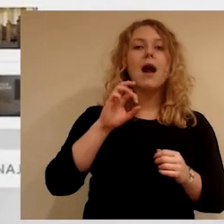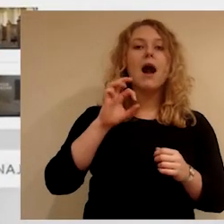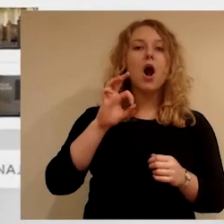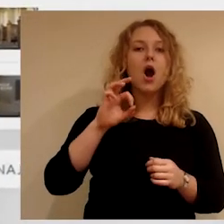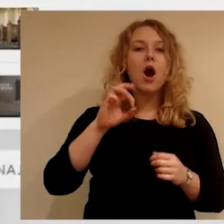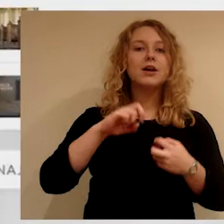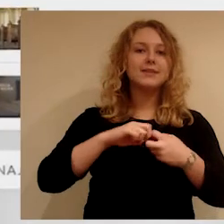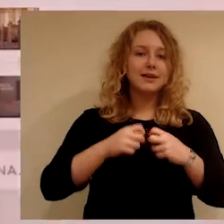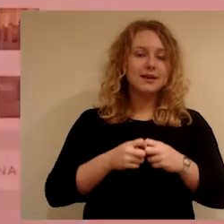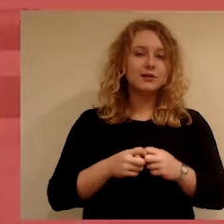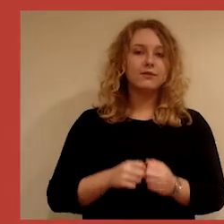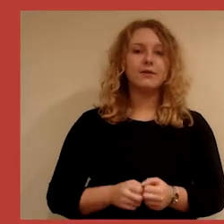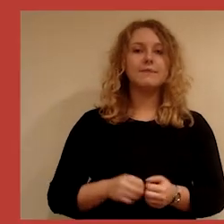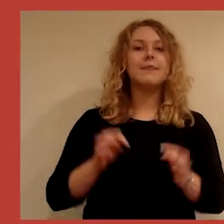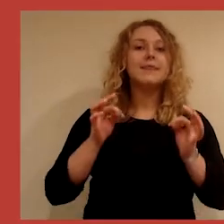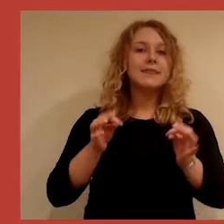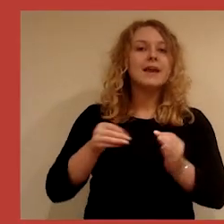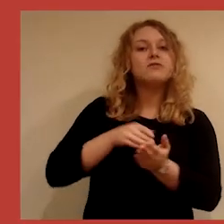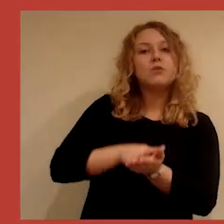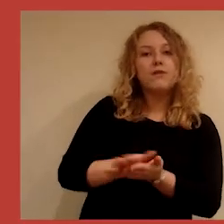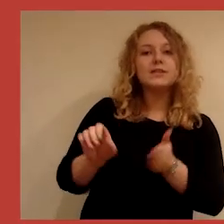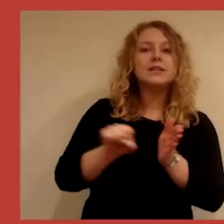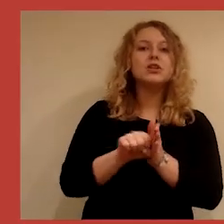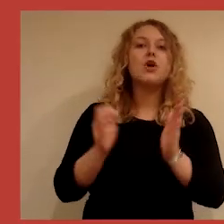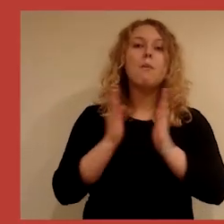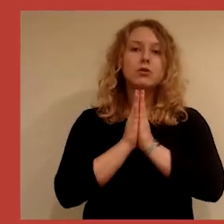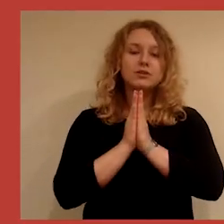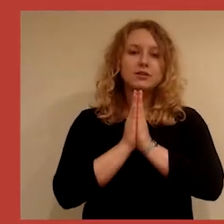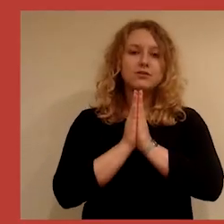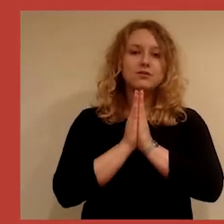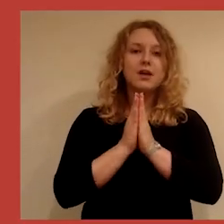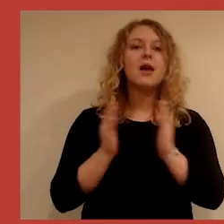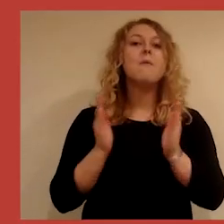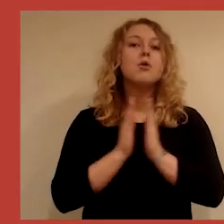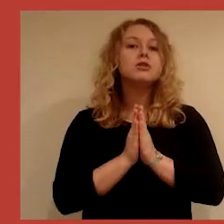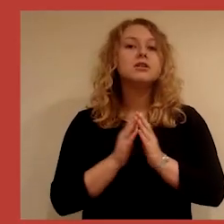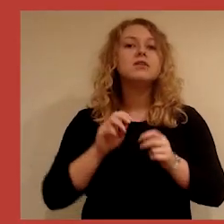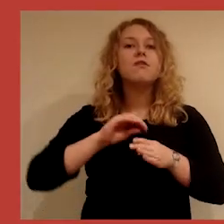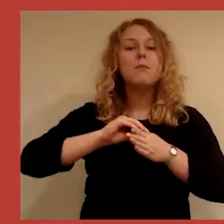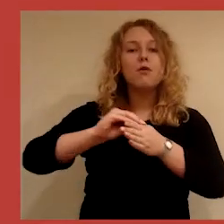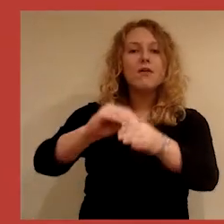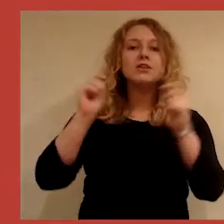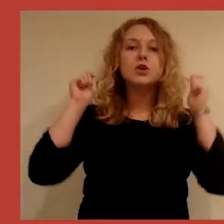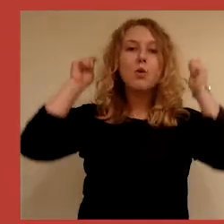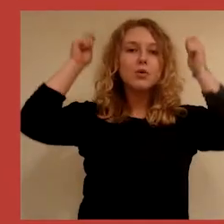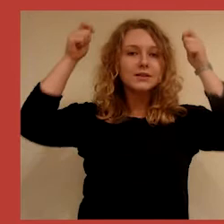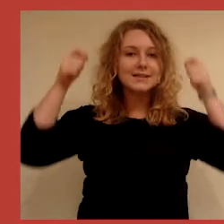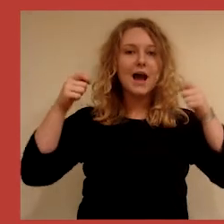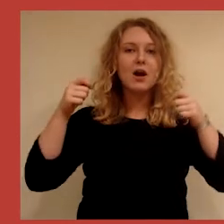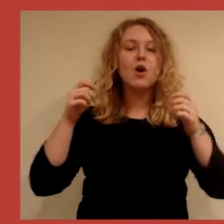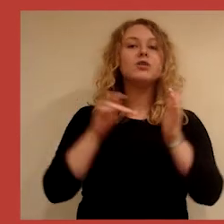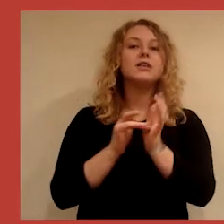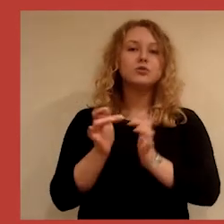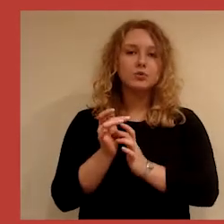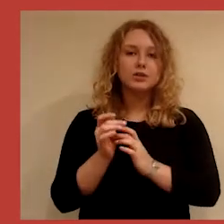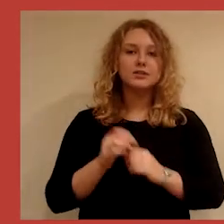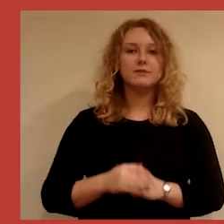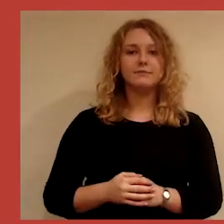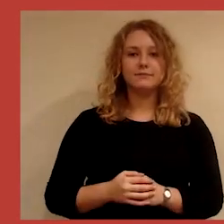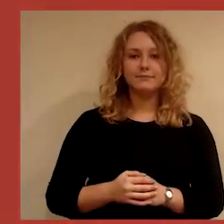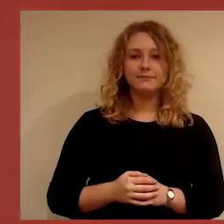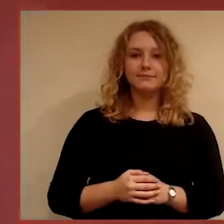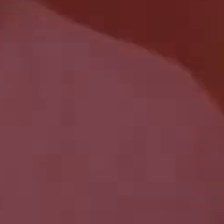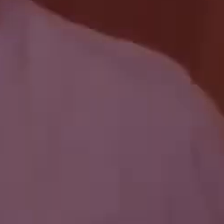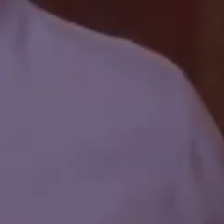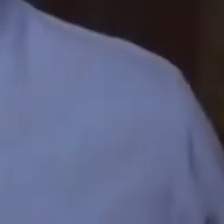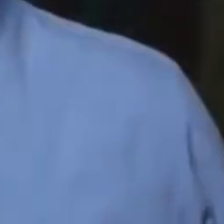www.medytacja.online. A teraz rozpoczynamy wprowadzenie do modlitwy. Medytacje prowadzą jezuici.